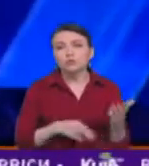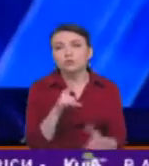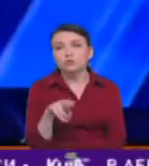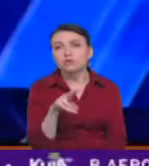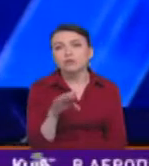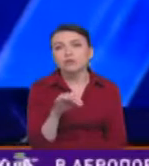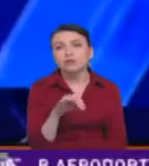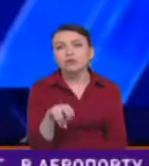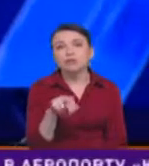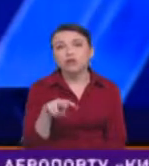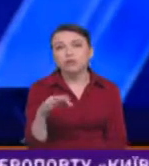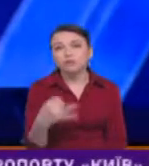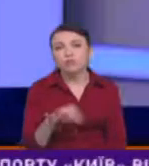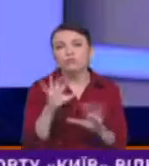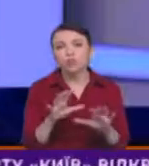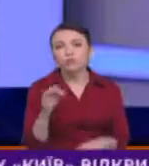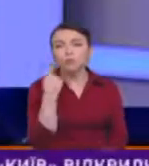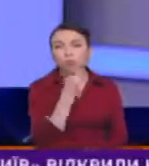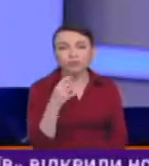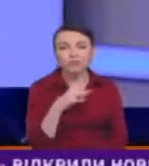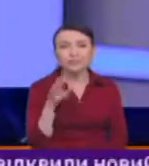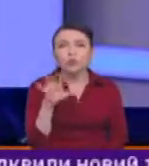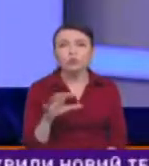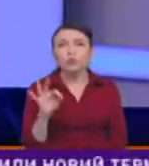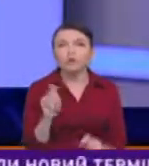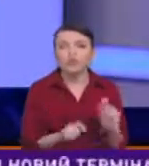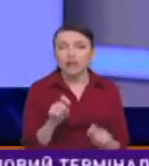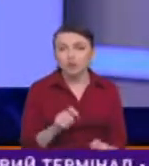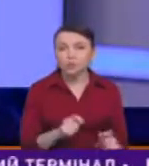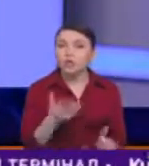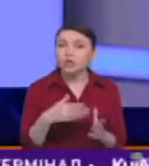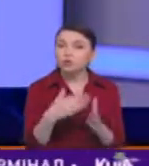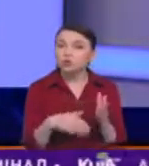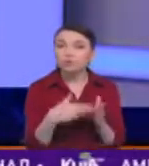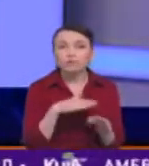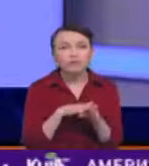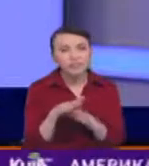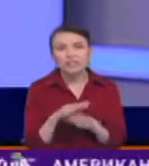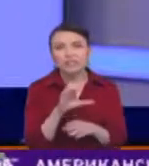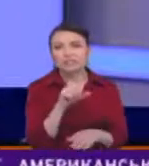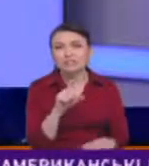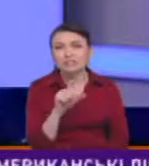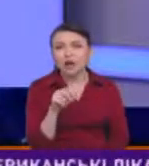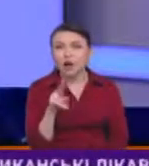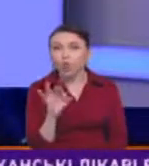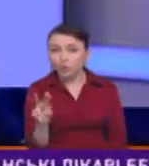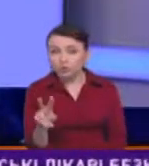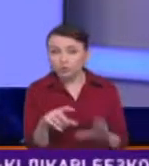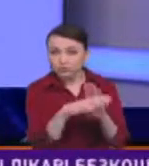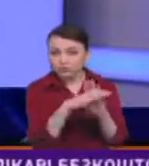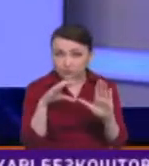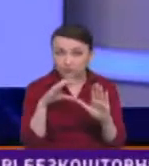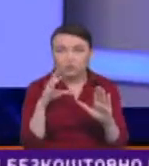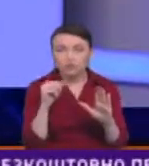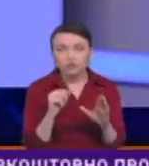мову, і закон референдум. Чому? Якщо скасовується весь закон в повному обсязі, то і скасовується прикінцеве